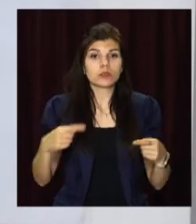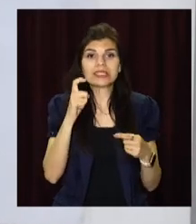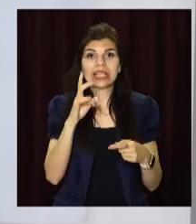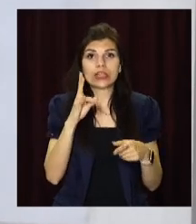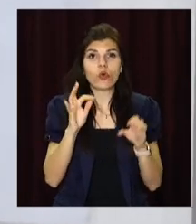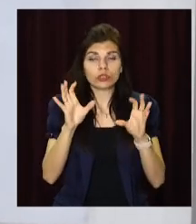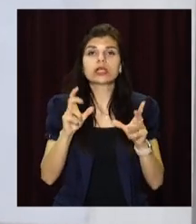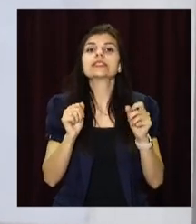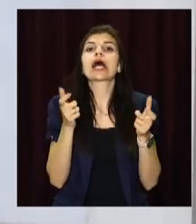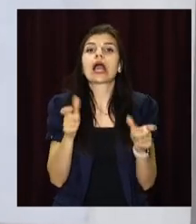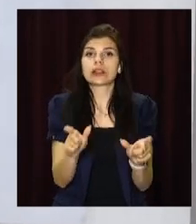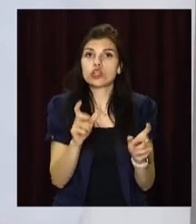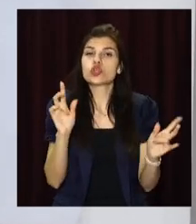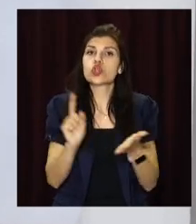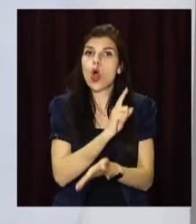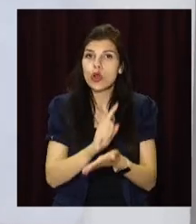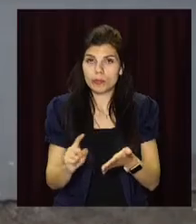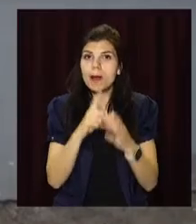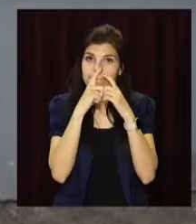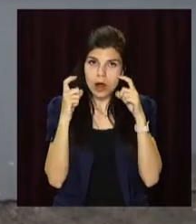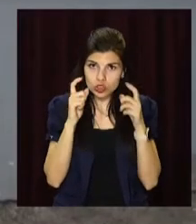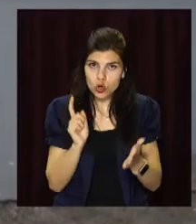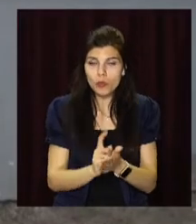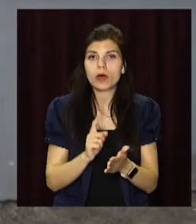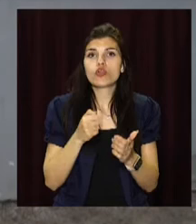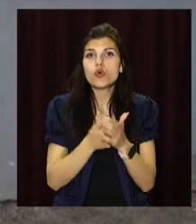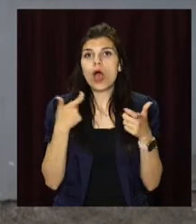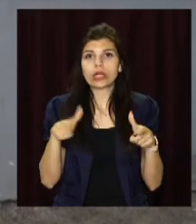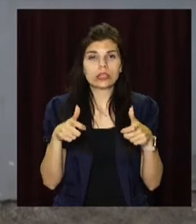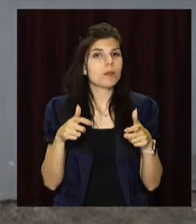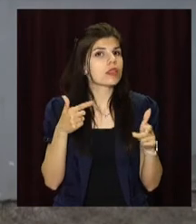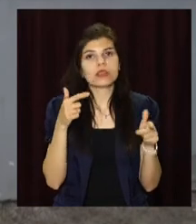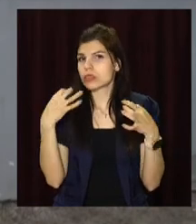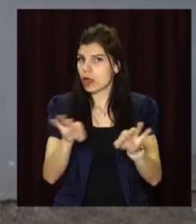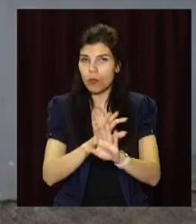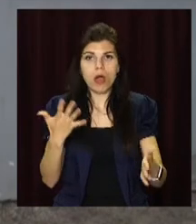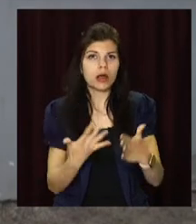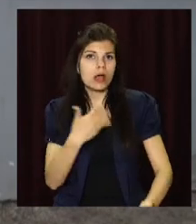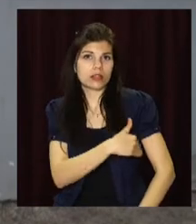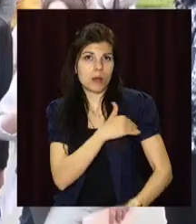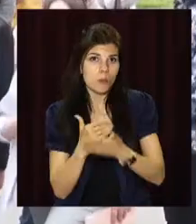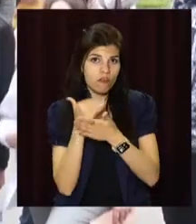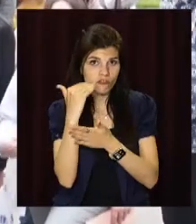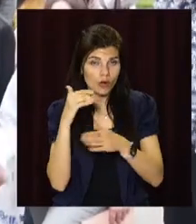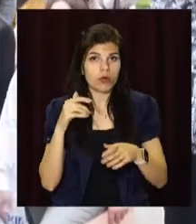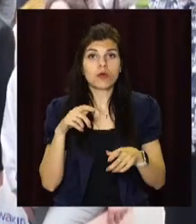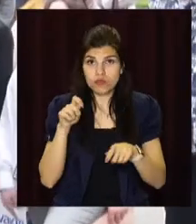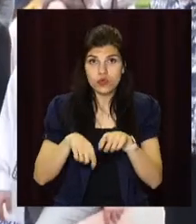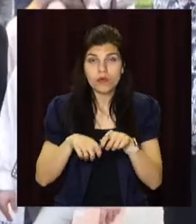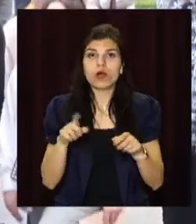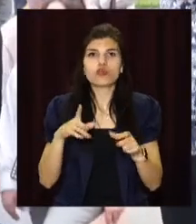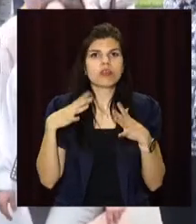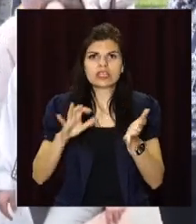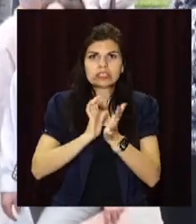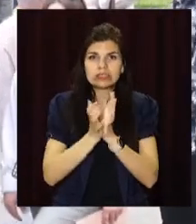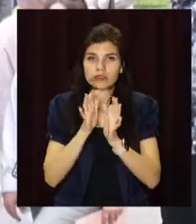за карантинними нормами. Всі обов'язково в масках. Також до екзамену не допускали людей із підвищеною температурою. Аби уникнути